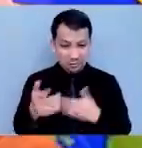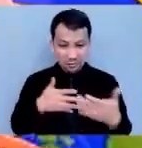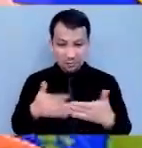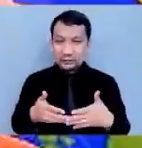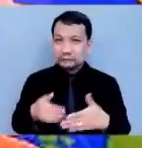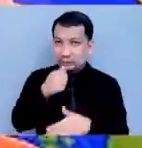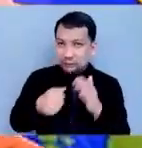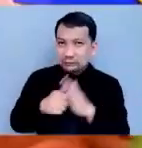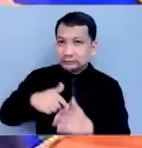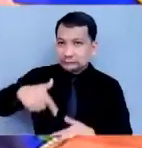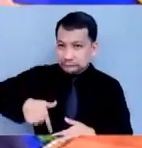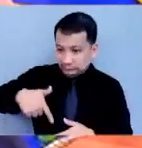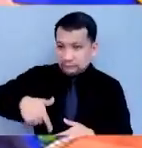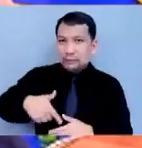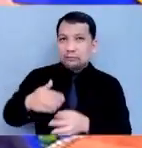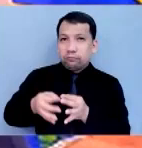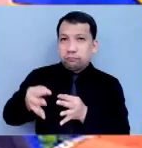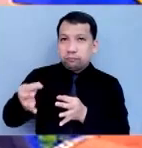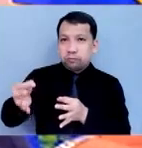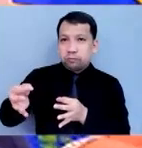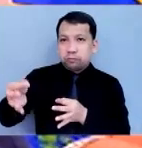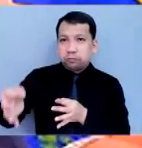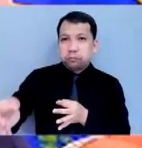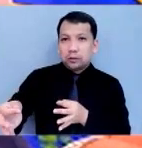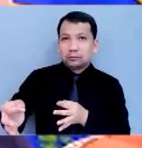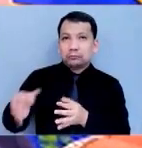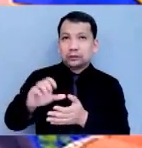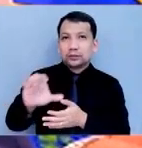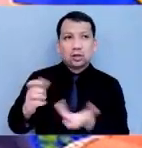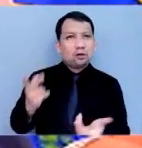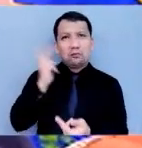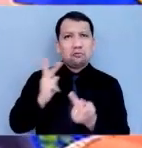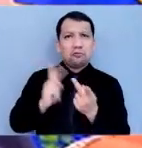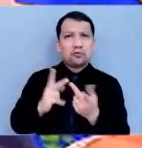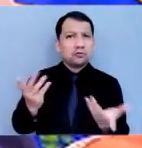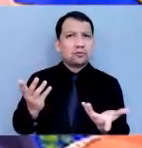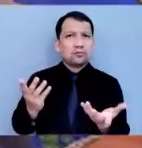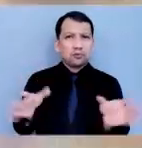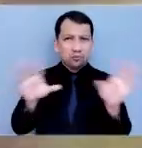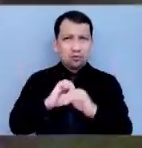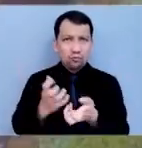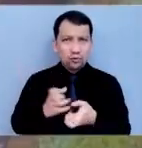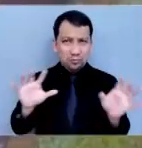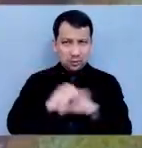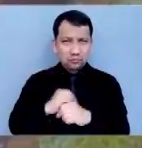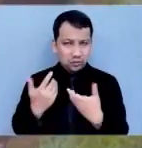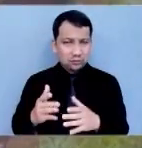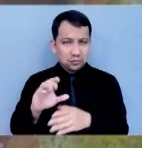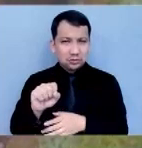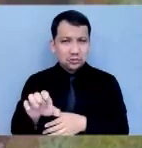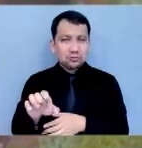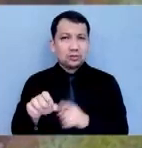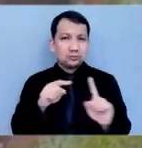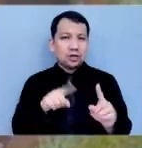delay all the cases. What purpose is there for us to want to delay the cases? Gusto namin matapos kagad yan eh. Tungkol naman